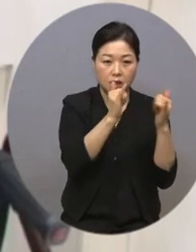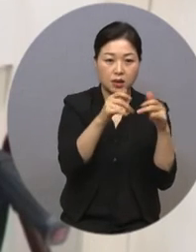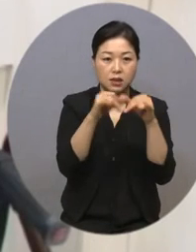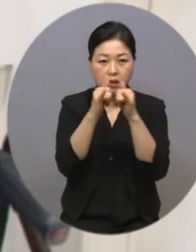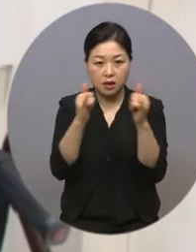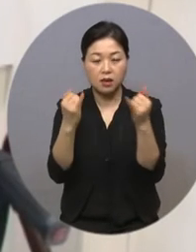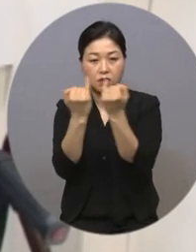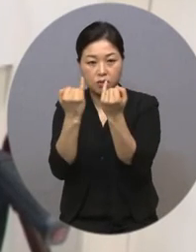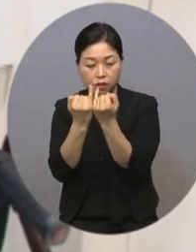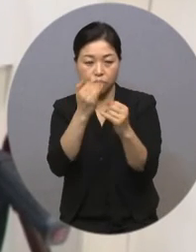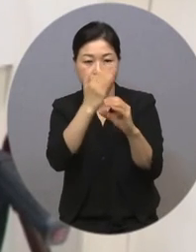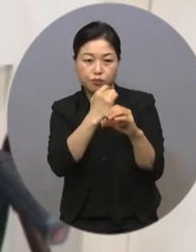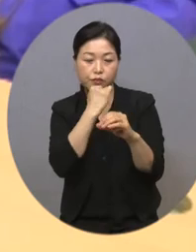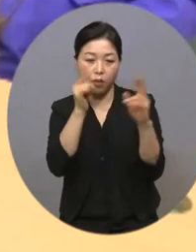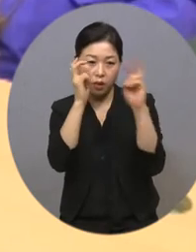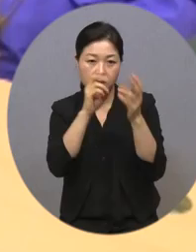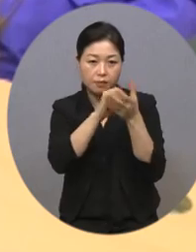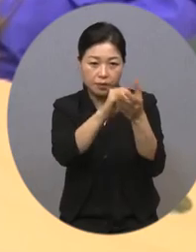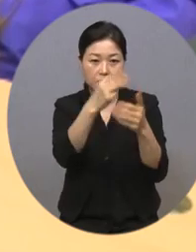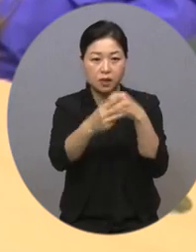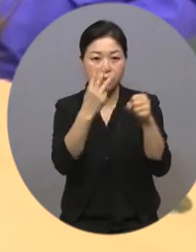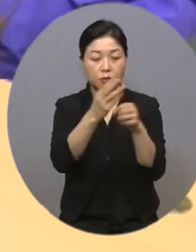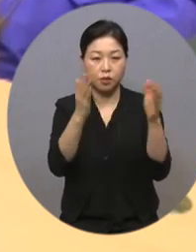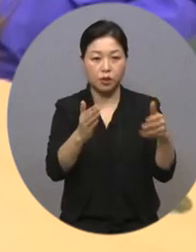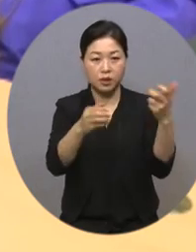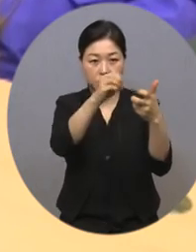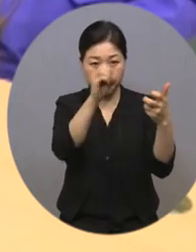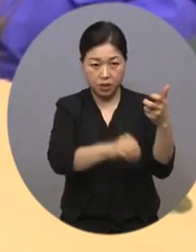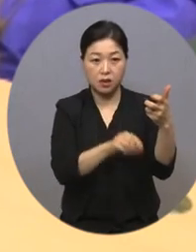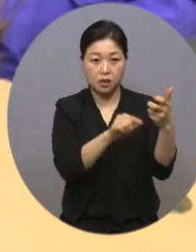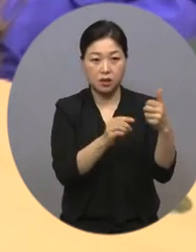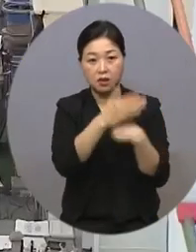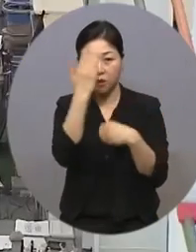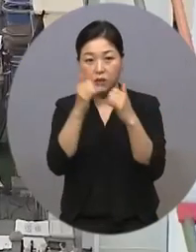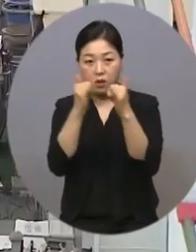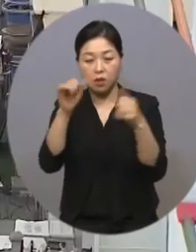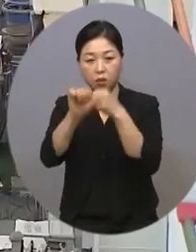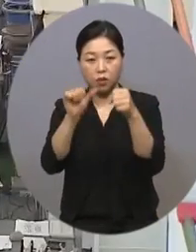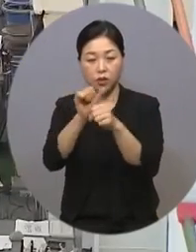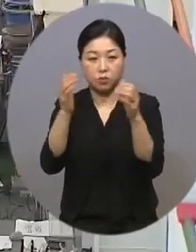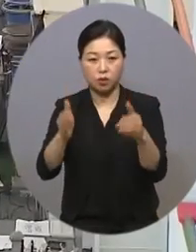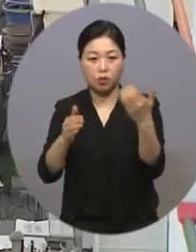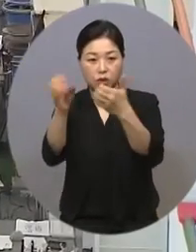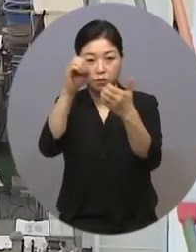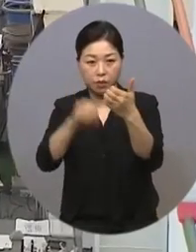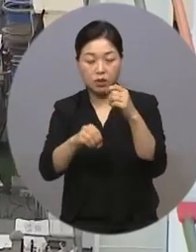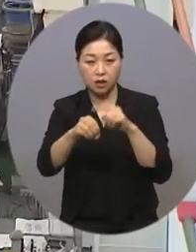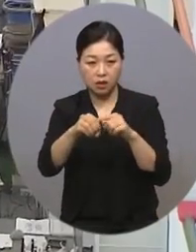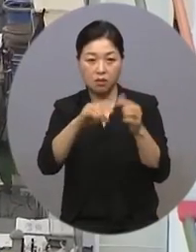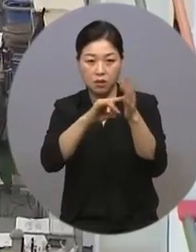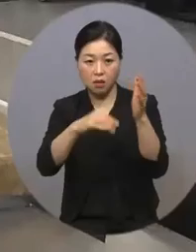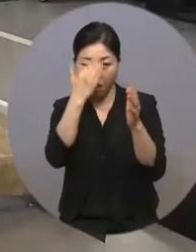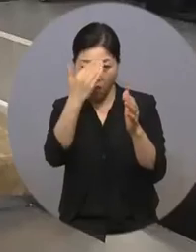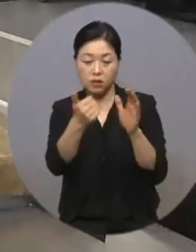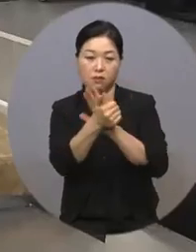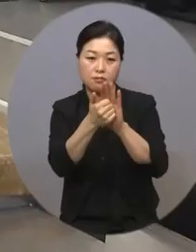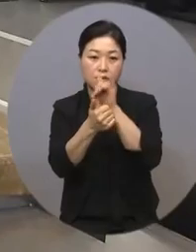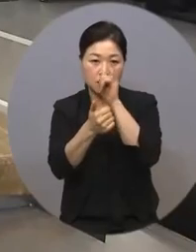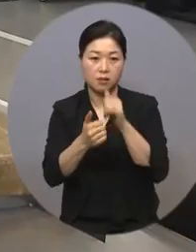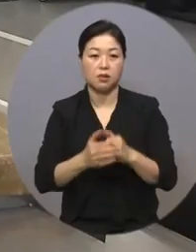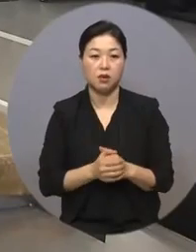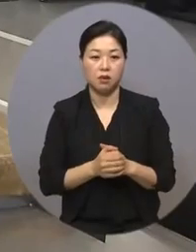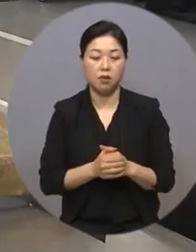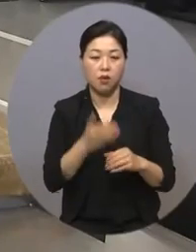중소기업 취업 일로부터 3년간 70퍼센트 청년은 5년간 90% 색감 면을 받을 수 있으며